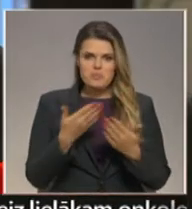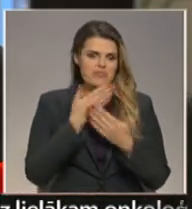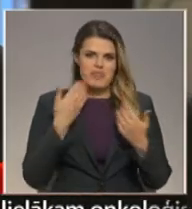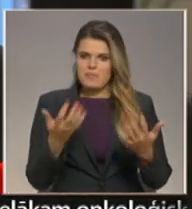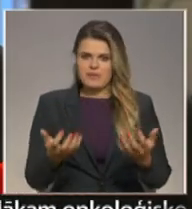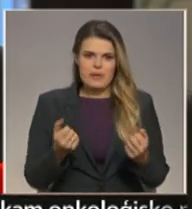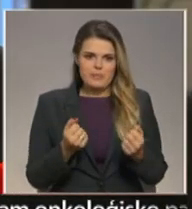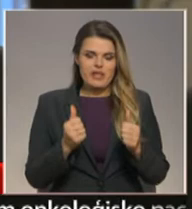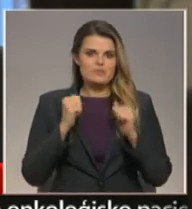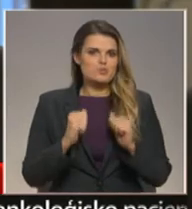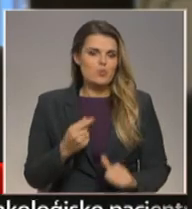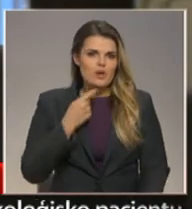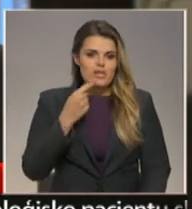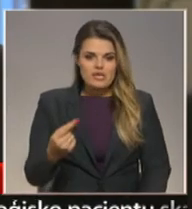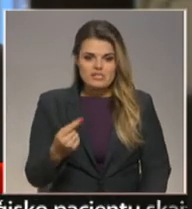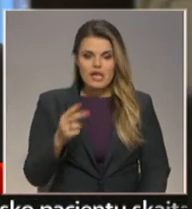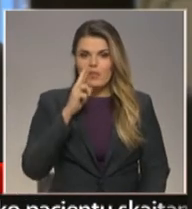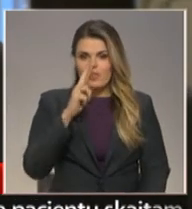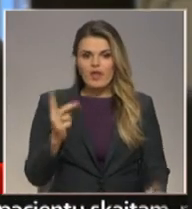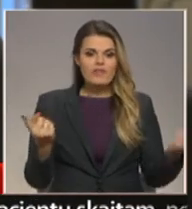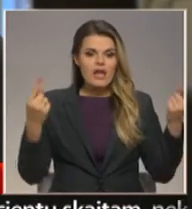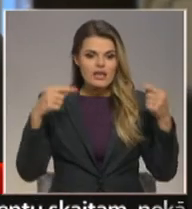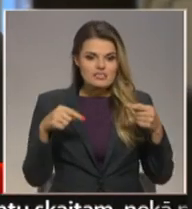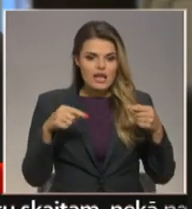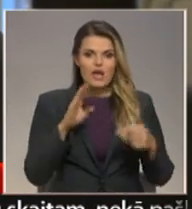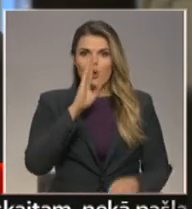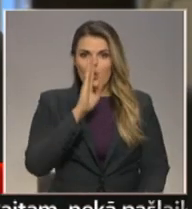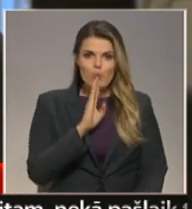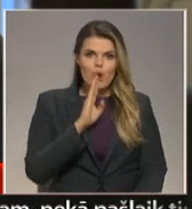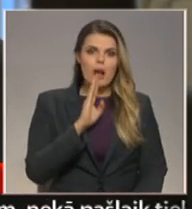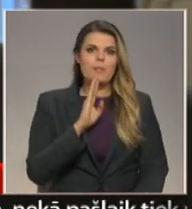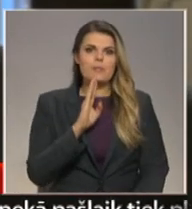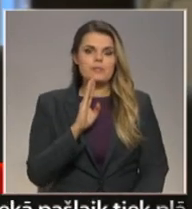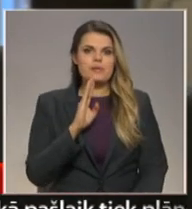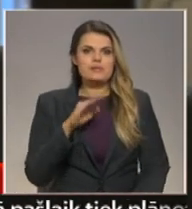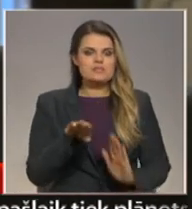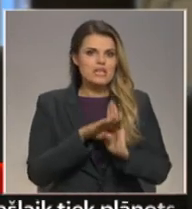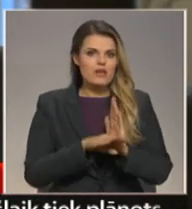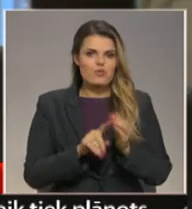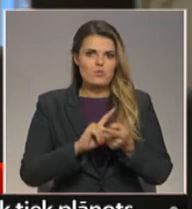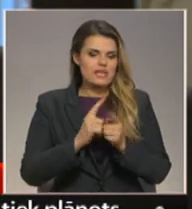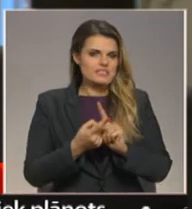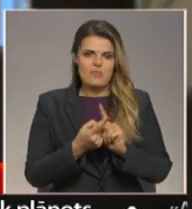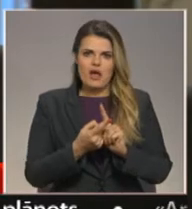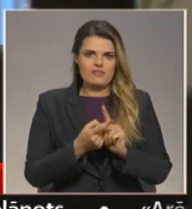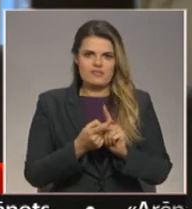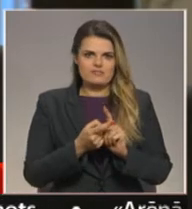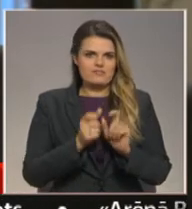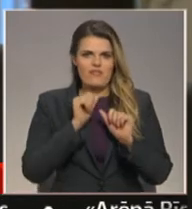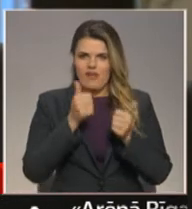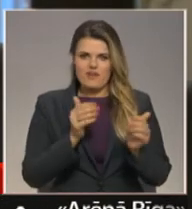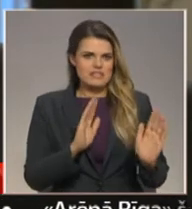netika pieņemts. Godīgi sakot, nedēļas laikā nopietnus izsvērts grozījumus likumos